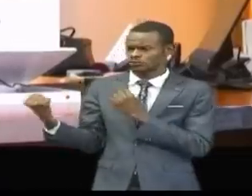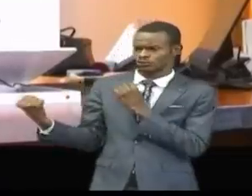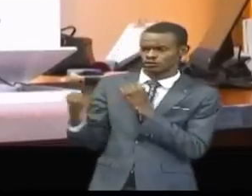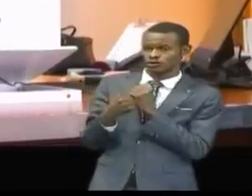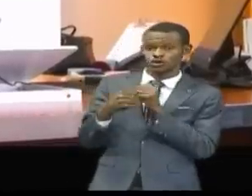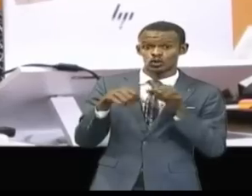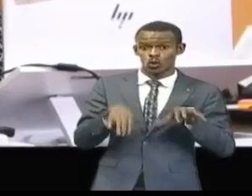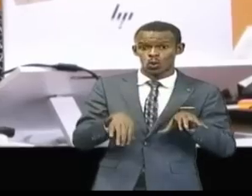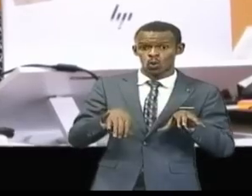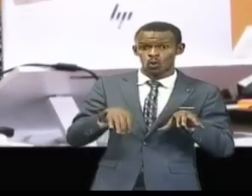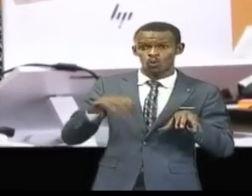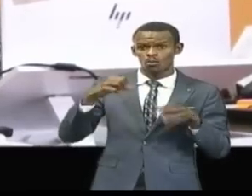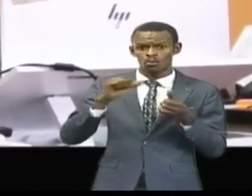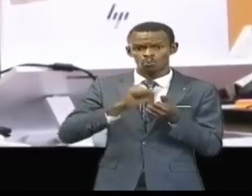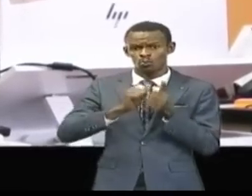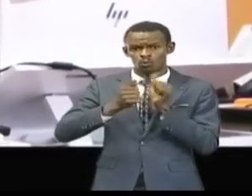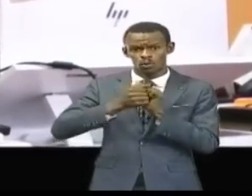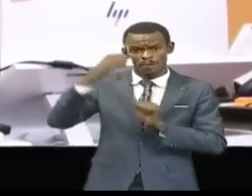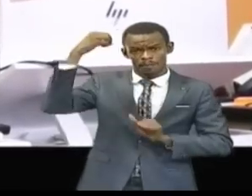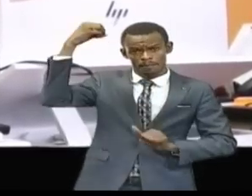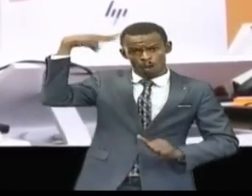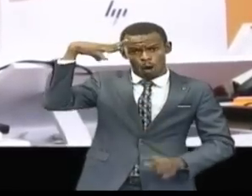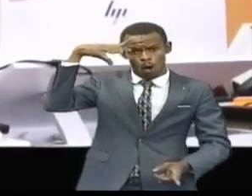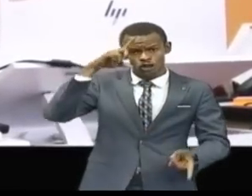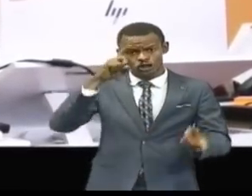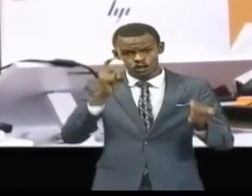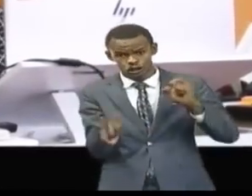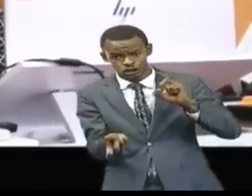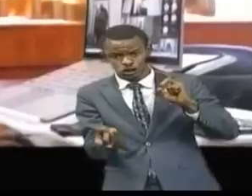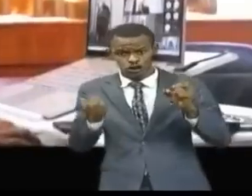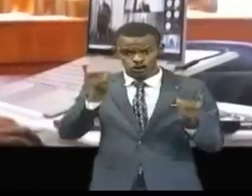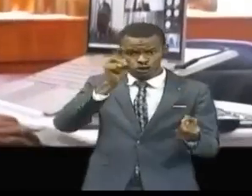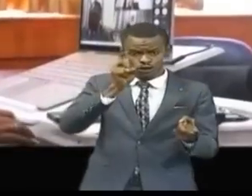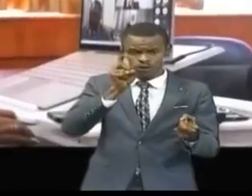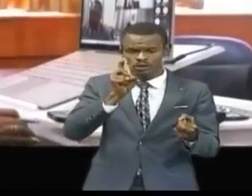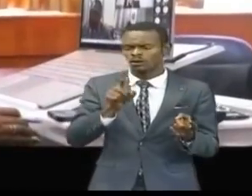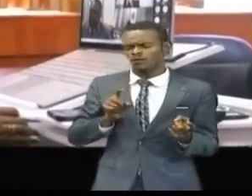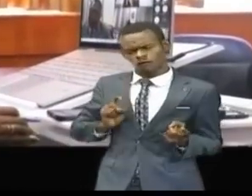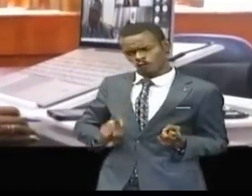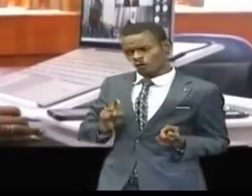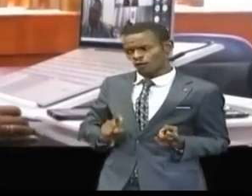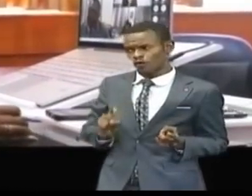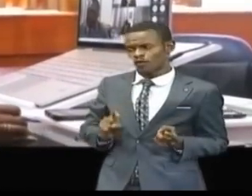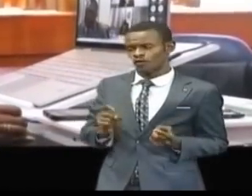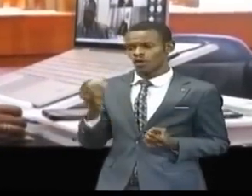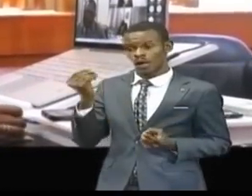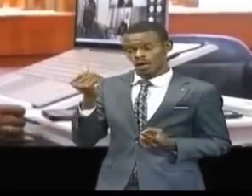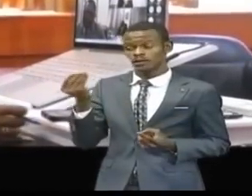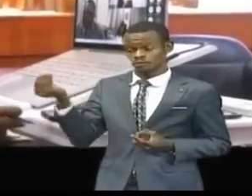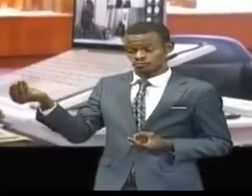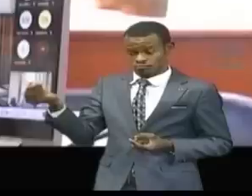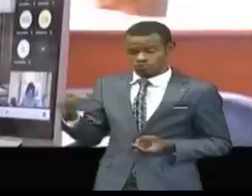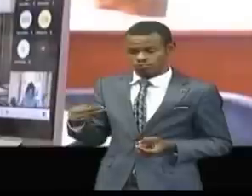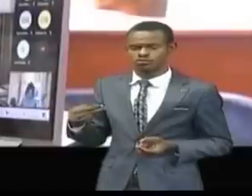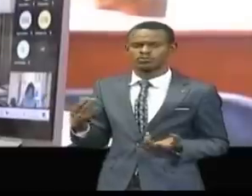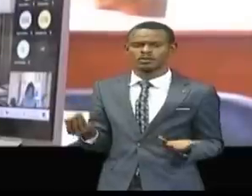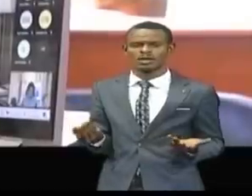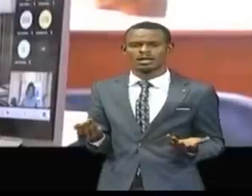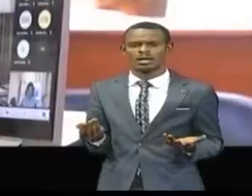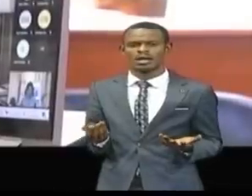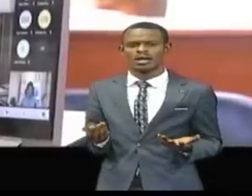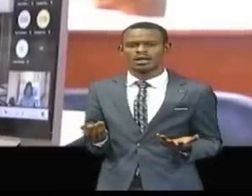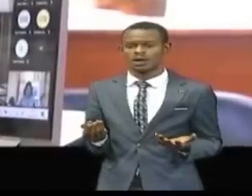négociations pendant la troisième revue du programme en cours en vue de les conclure au plus